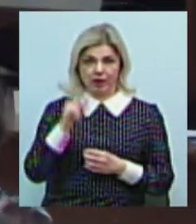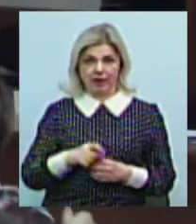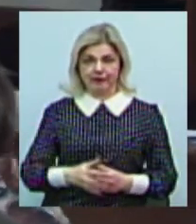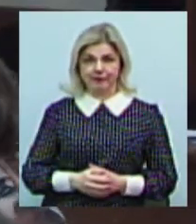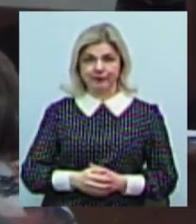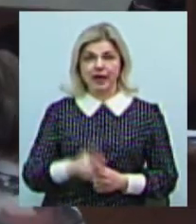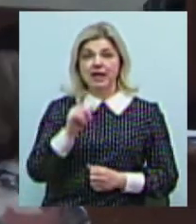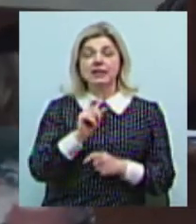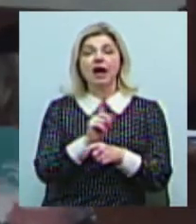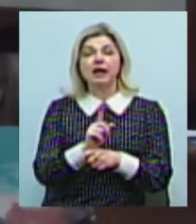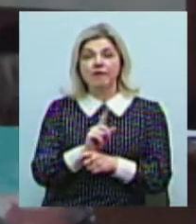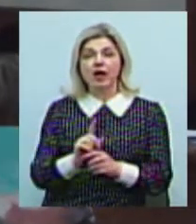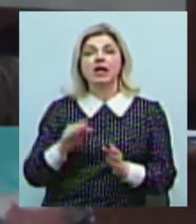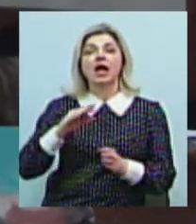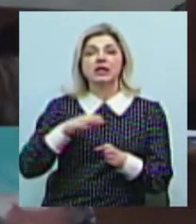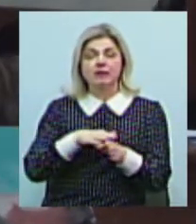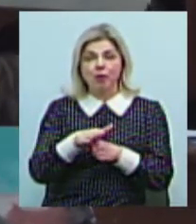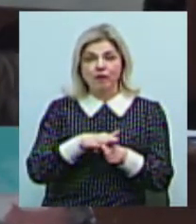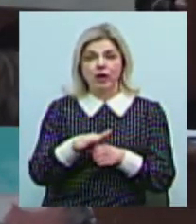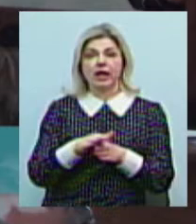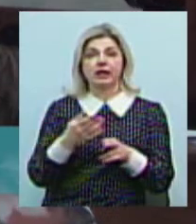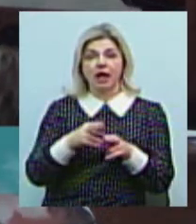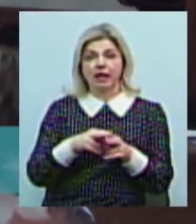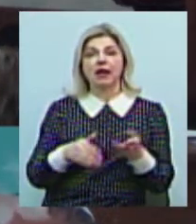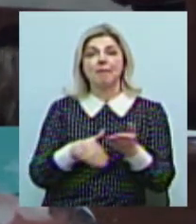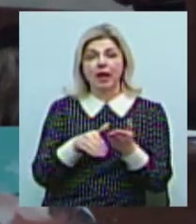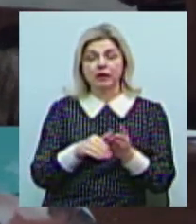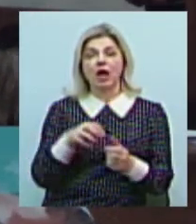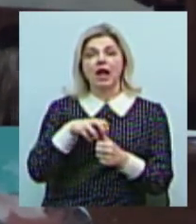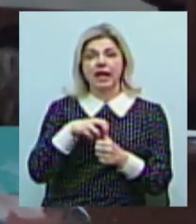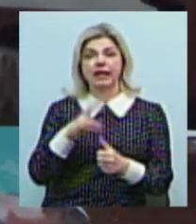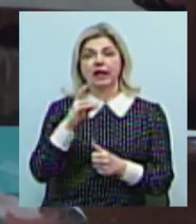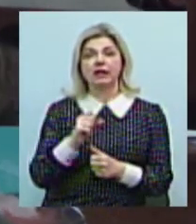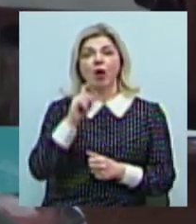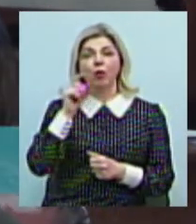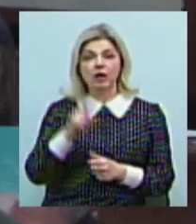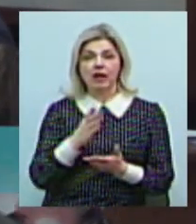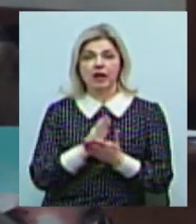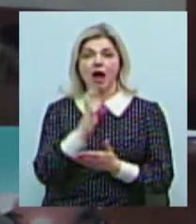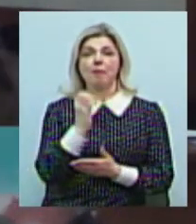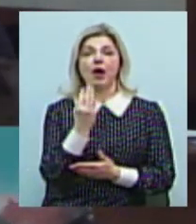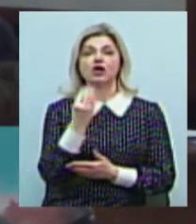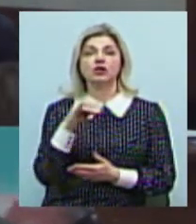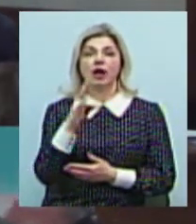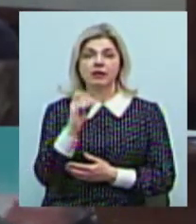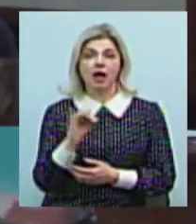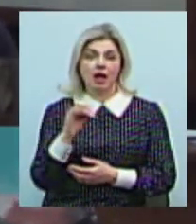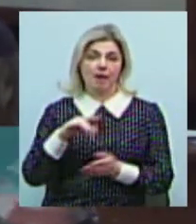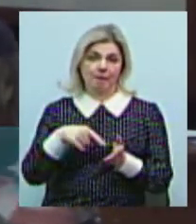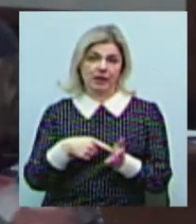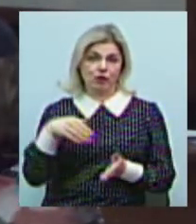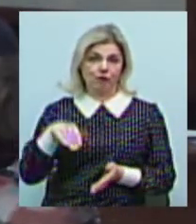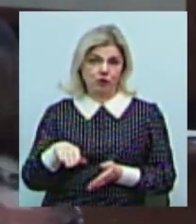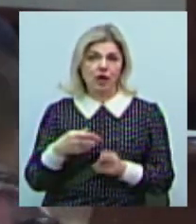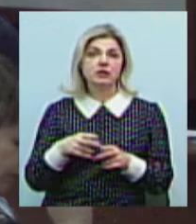За критеріями впровадження програми цільового методу, лідерами на південному сході України є Баштанка та місто Вознесенськ. Це